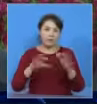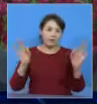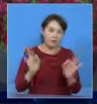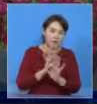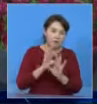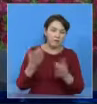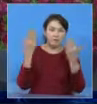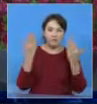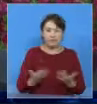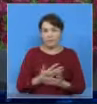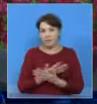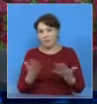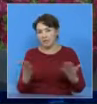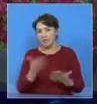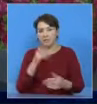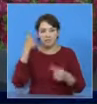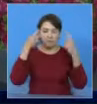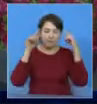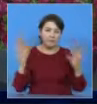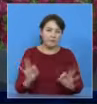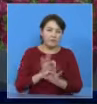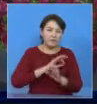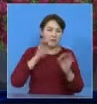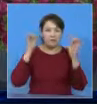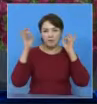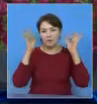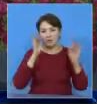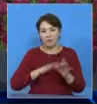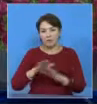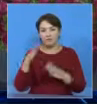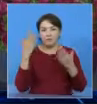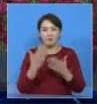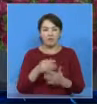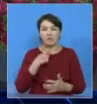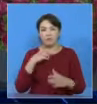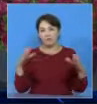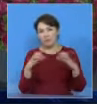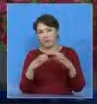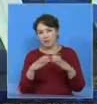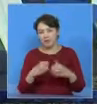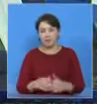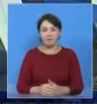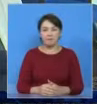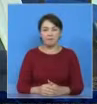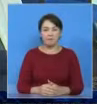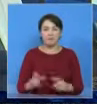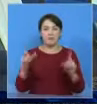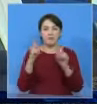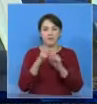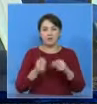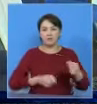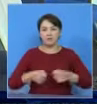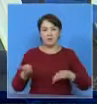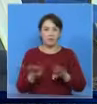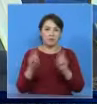сегодня вот несколько моих авторских песен прозвучали в исполнении местного вокального ансамбля по словам организаторов